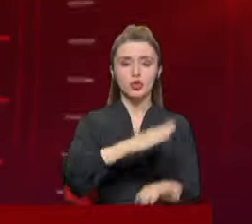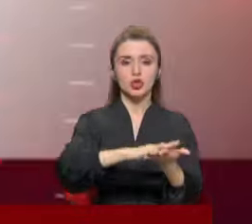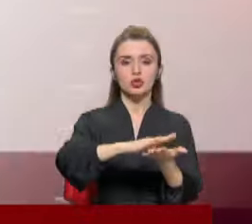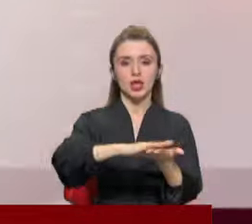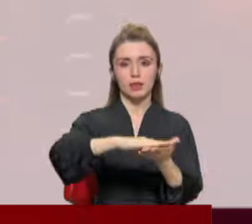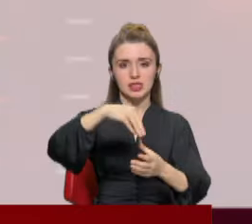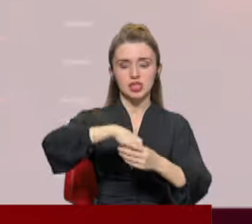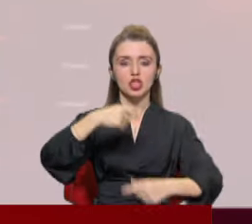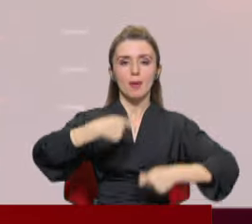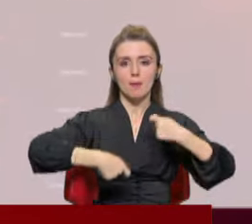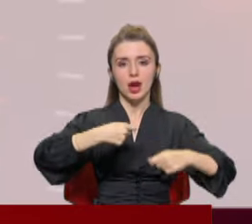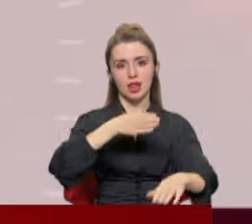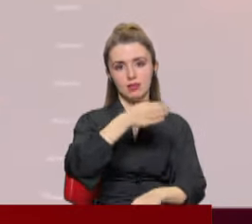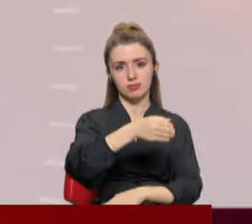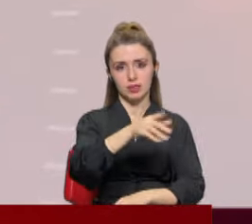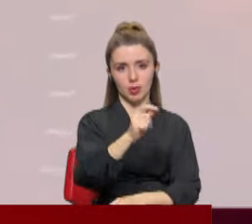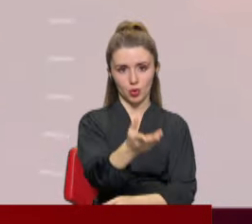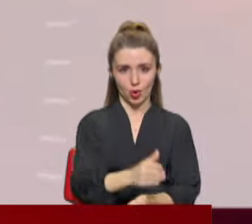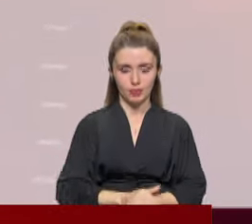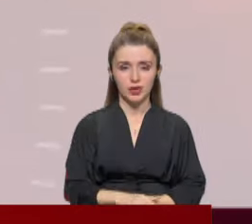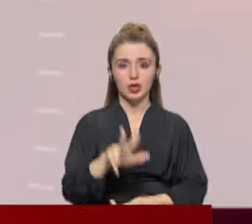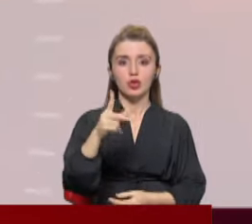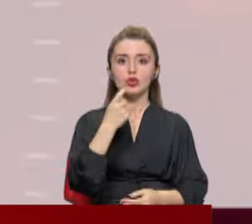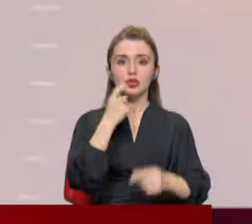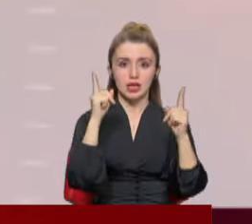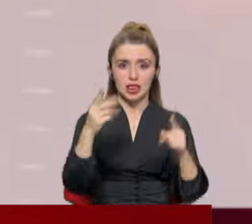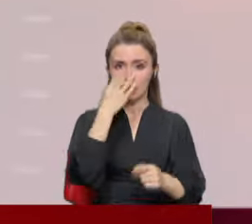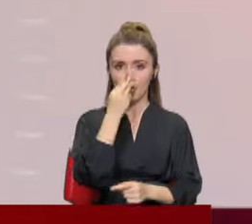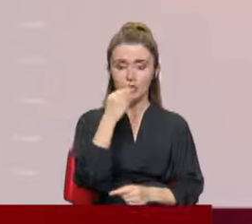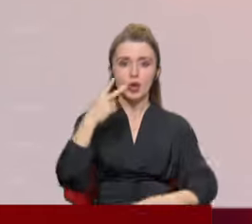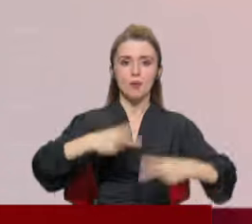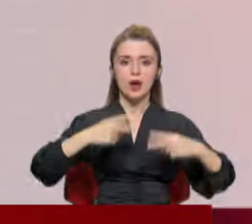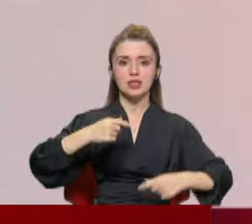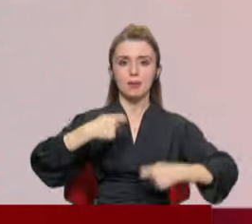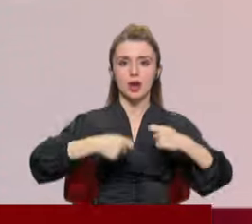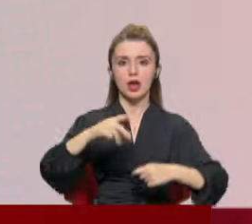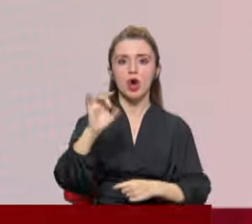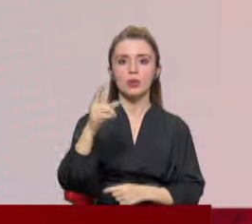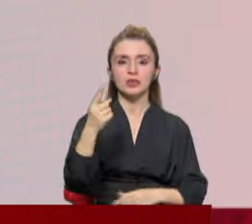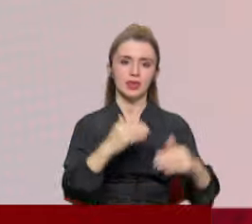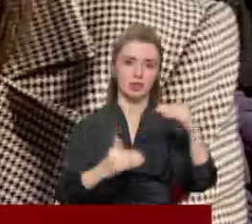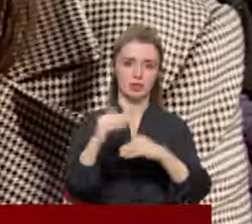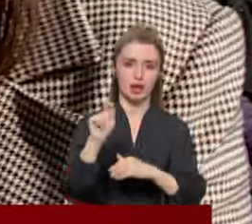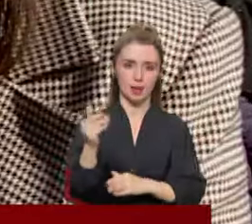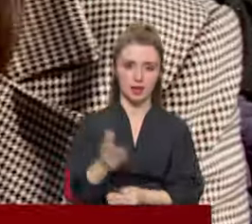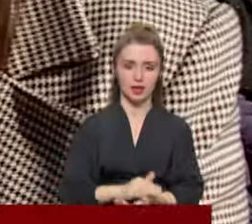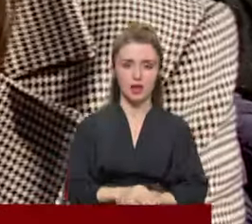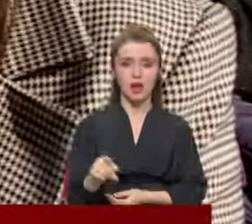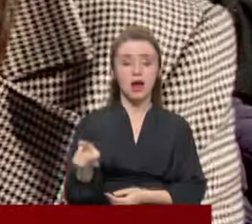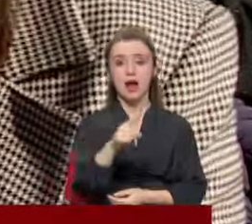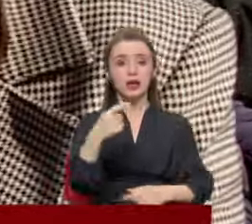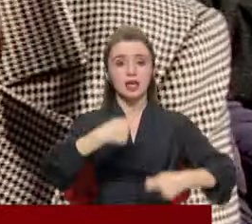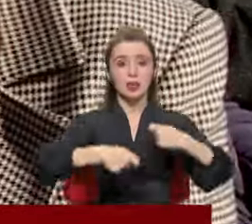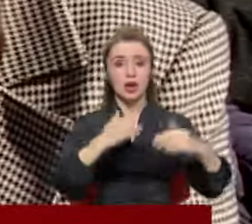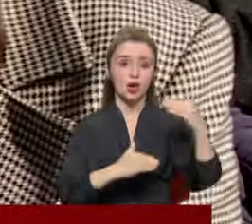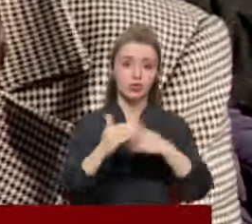güncellemesi için bankaların kapısını çalıyorlar. 3 yıllık promosyonu bazı bankalar 15 bin liraya çıkarttı. Hangi banka daha